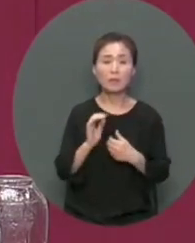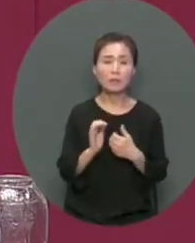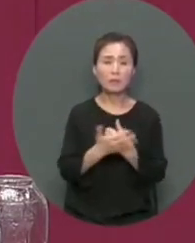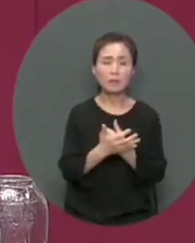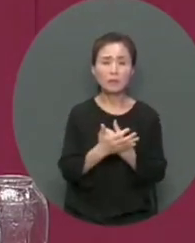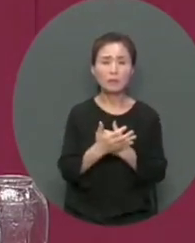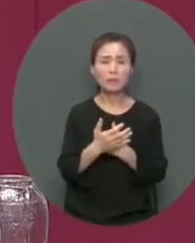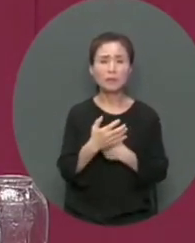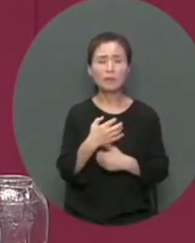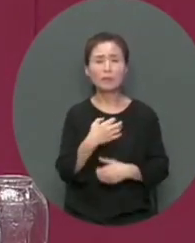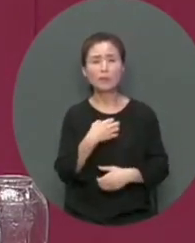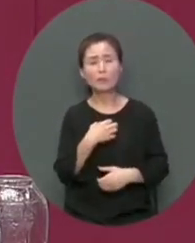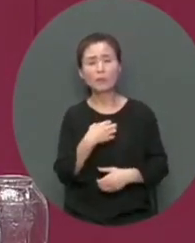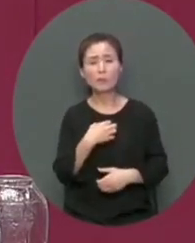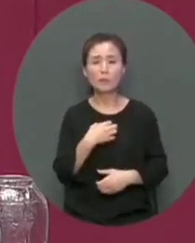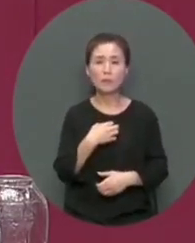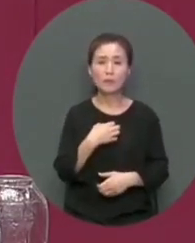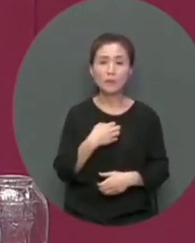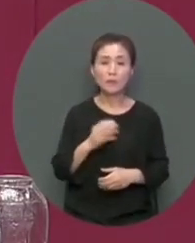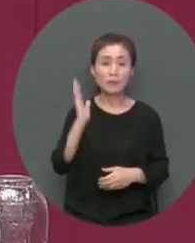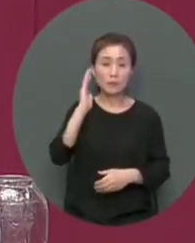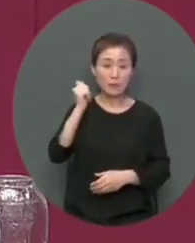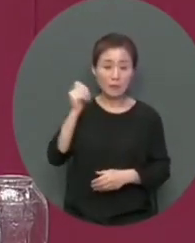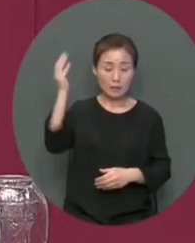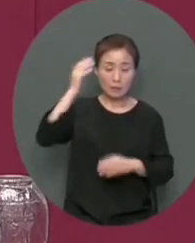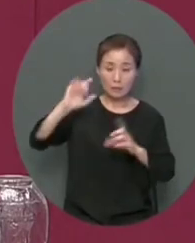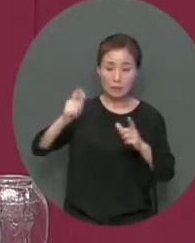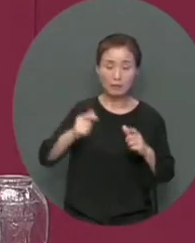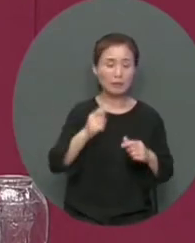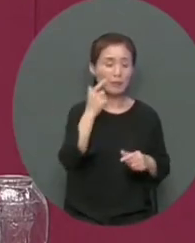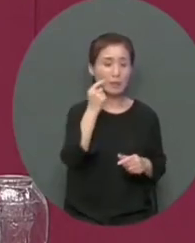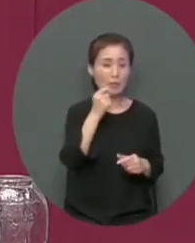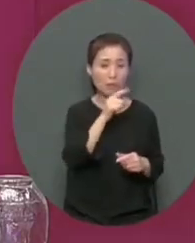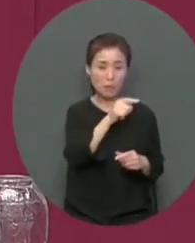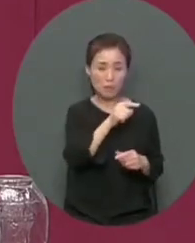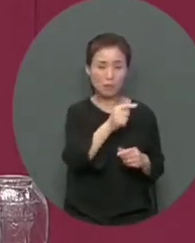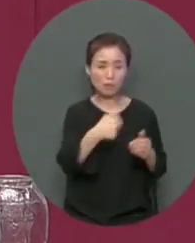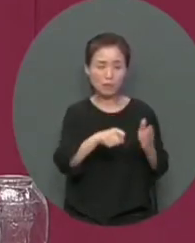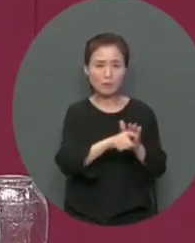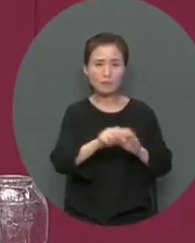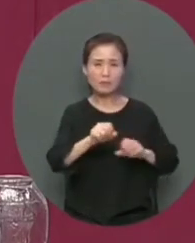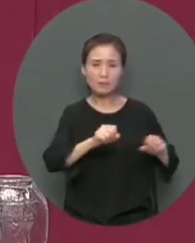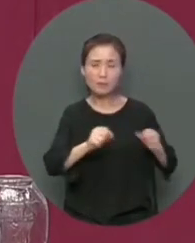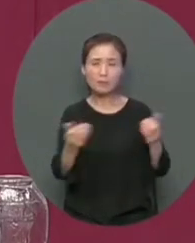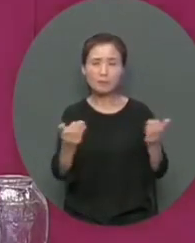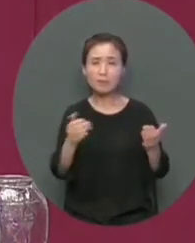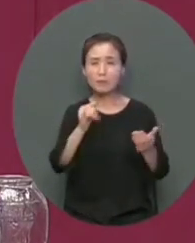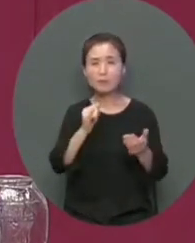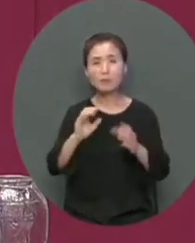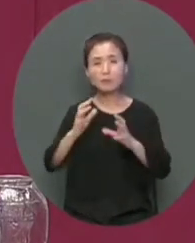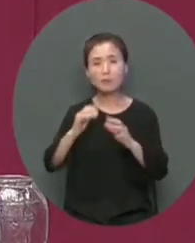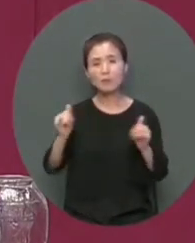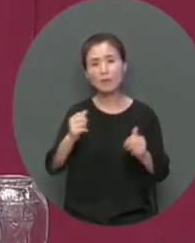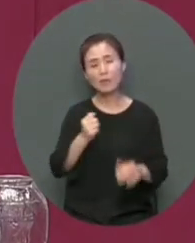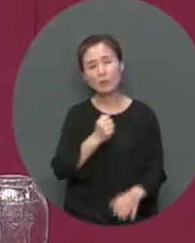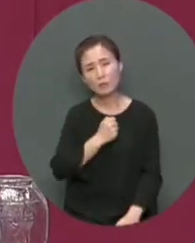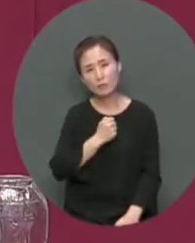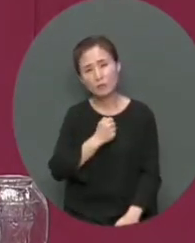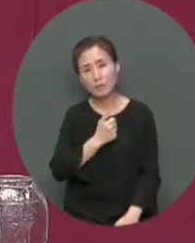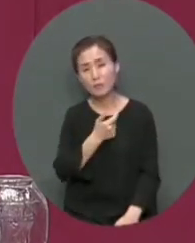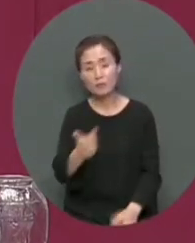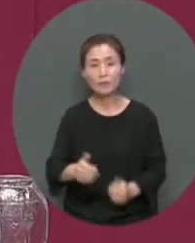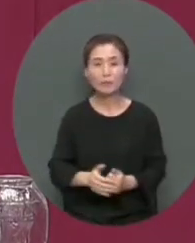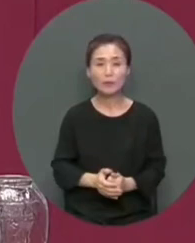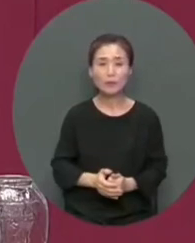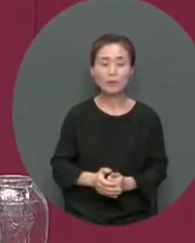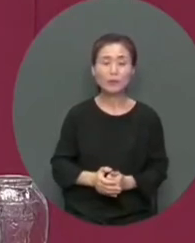몰렸습니다. 대통령이 우리나라가 아닌 일본을 위해 일하고 있다는 국민들의 한숨이 넘쳐납니다.